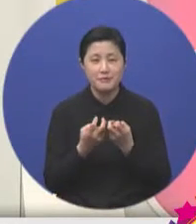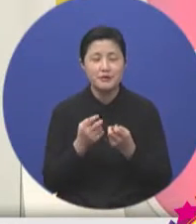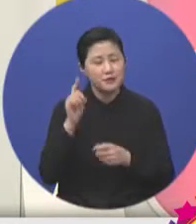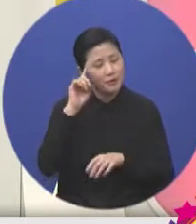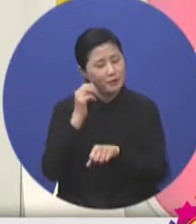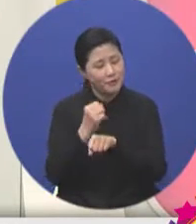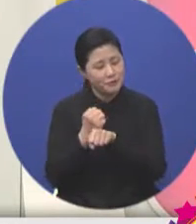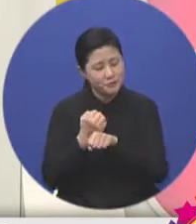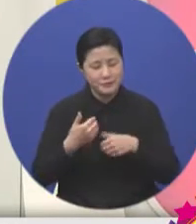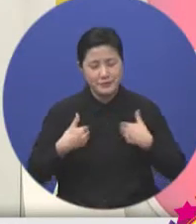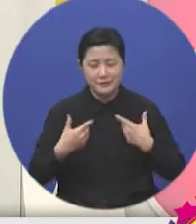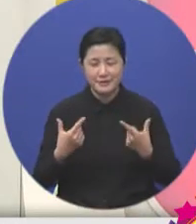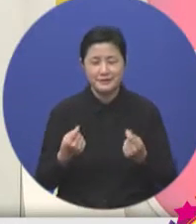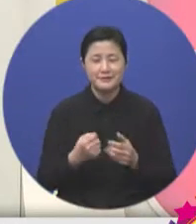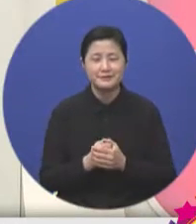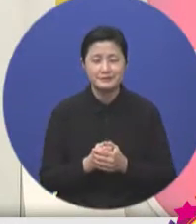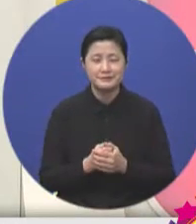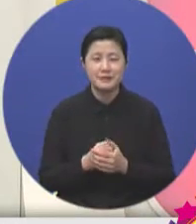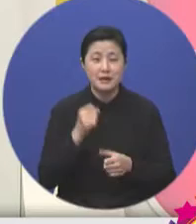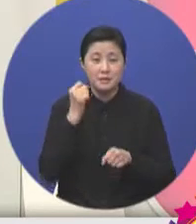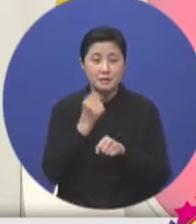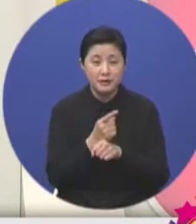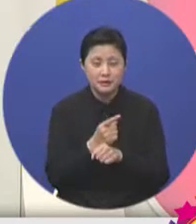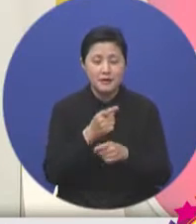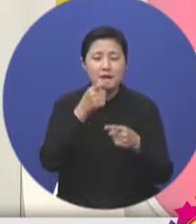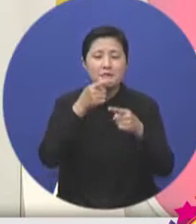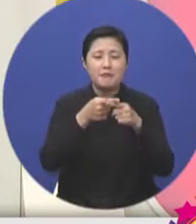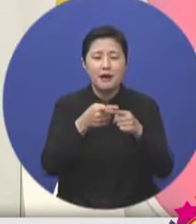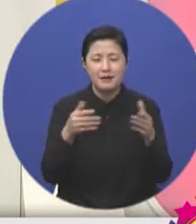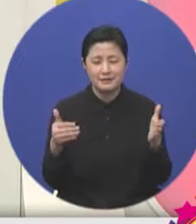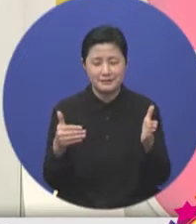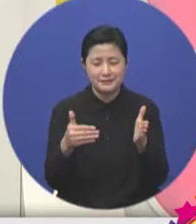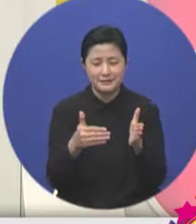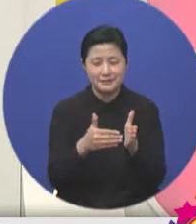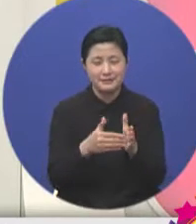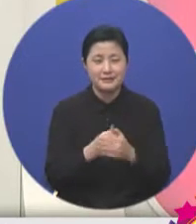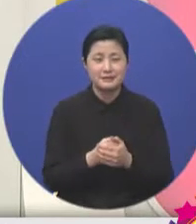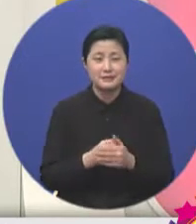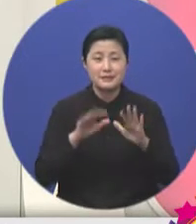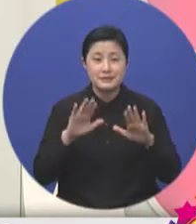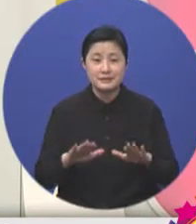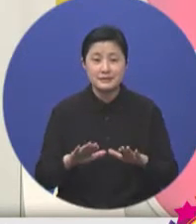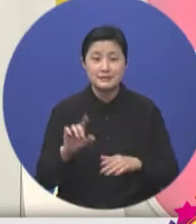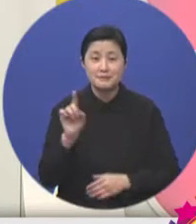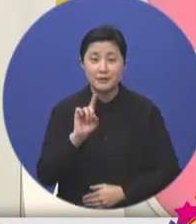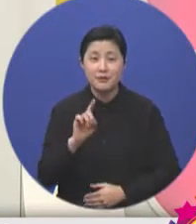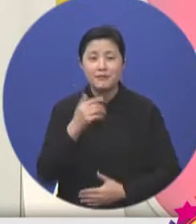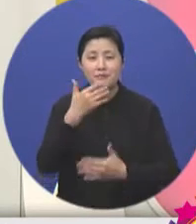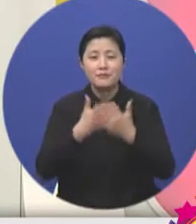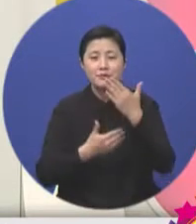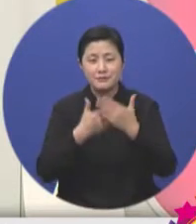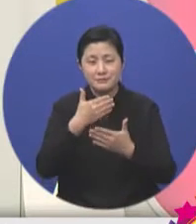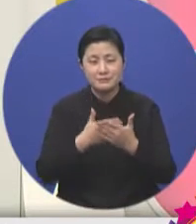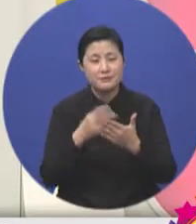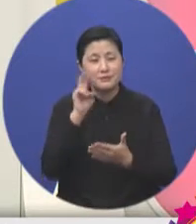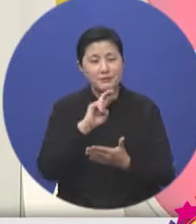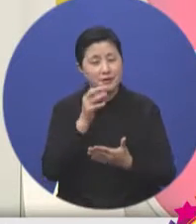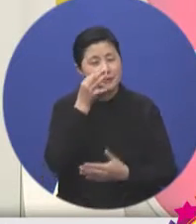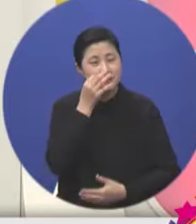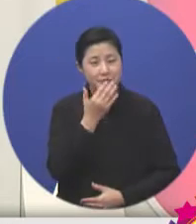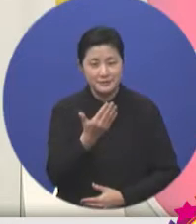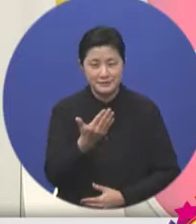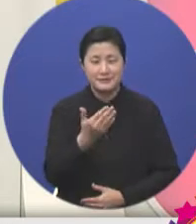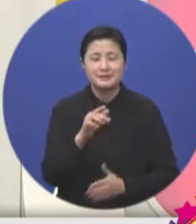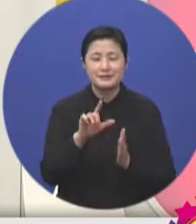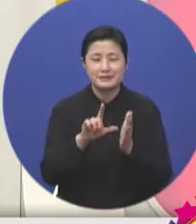또 연구를 또 해야 되고 자 벌써 반을 달려왔는데요. 지금 이 순서는 또 뮤직비디오로 여러분께 인사드릴 수